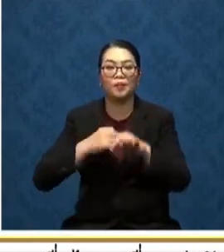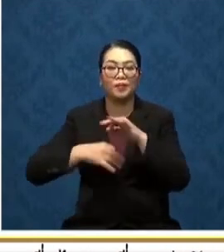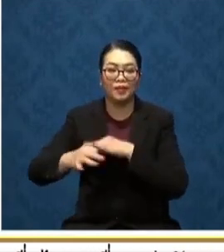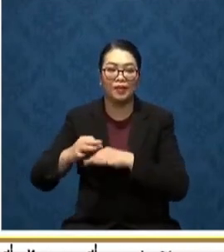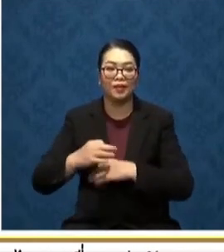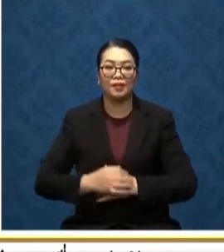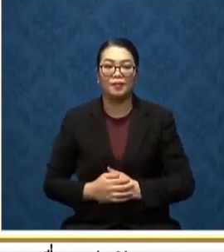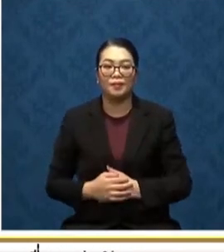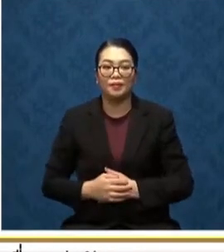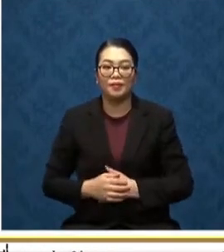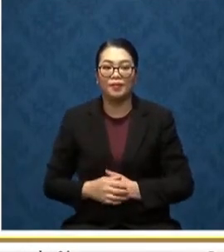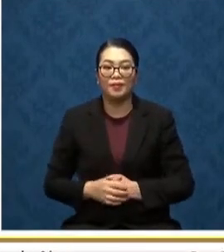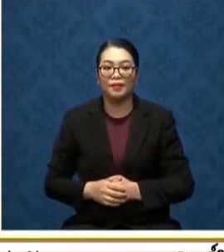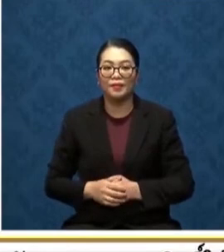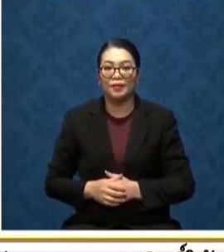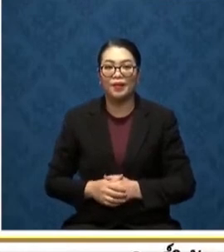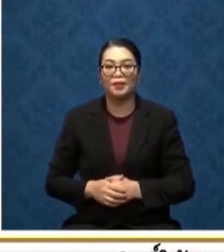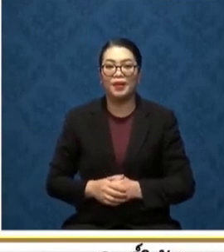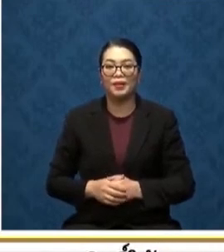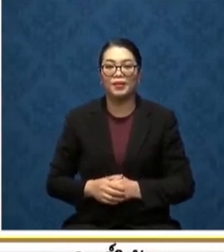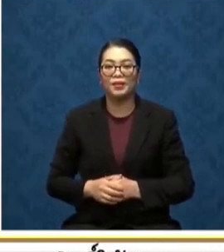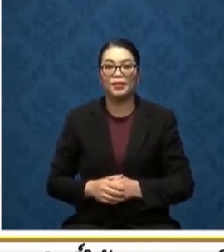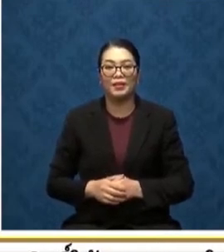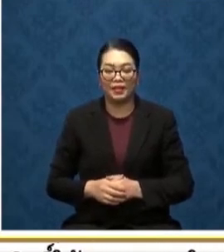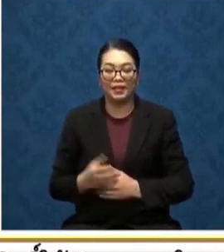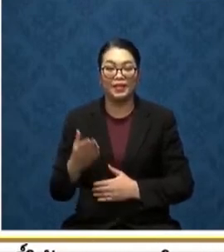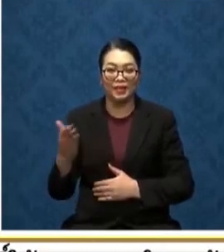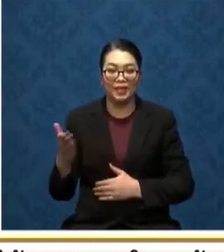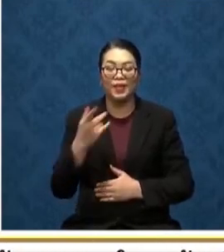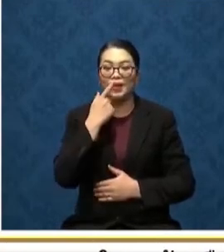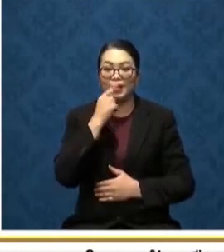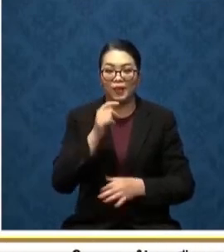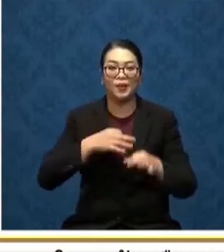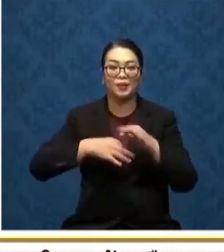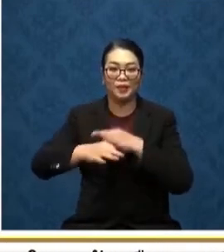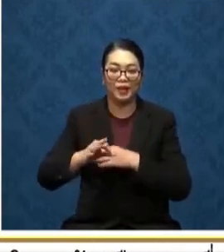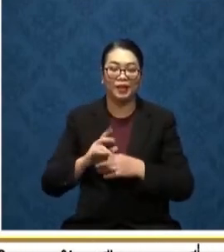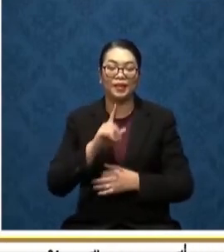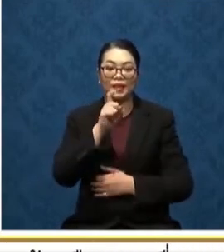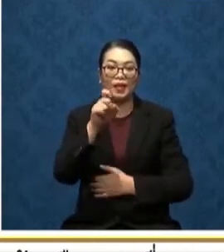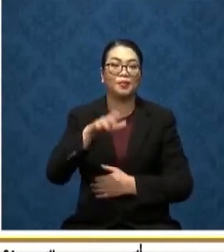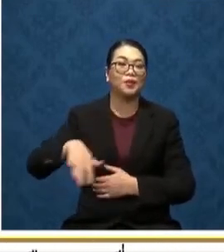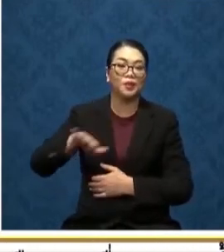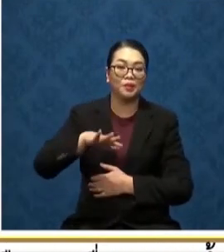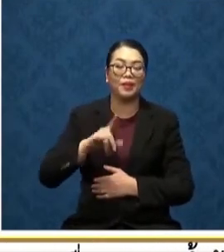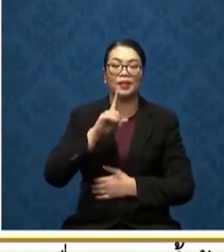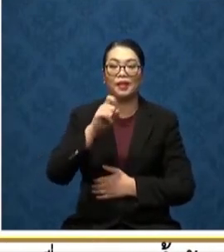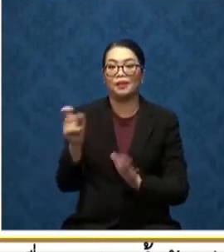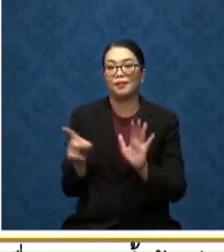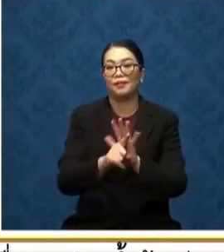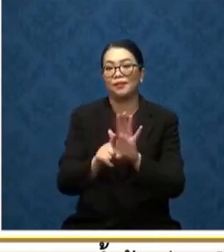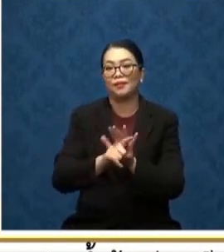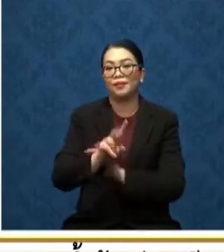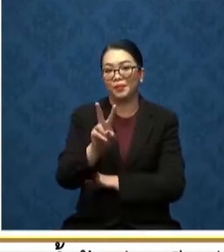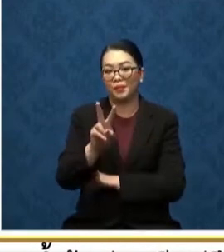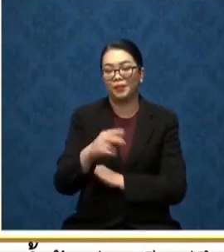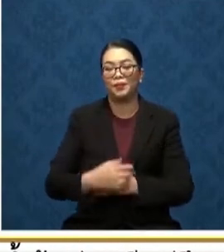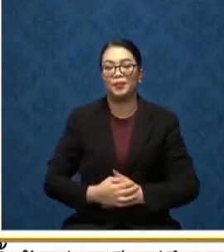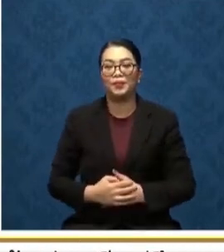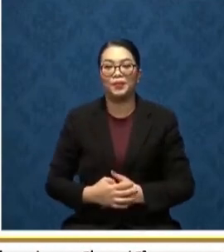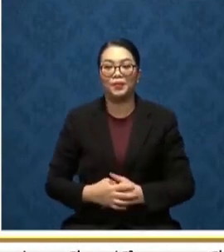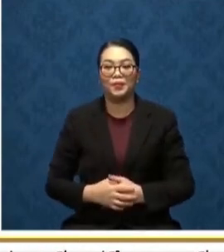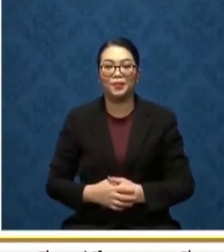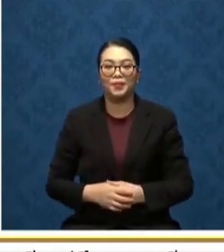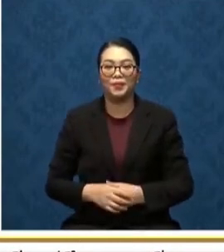นบันนี้รำตรีพร้อมแล้ครับเชื่อเชิญนะคร ปทถามทั่วไปถามได้ 2 ครั้งคับ กเชิญครั